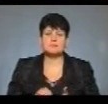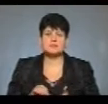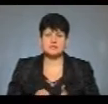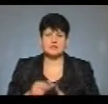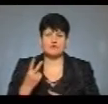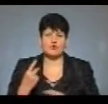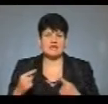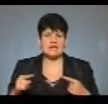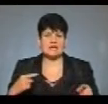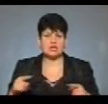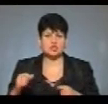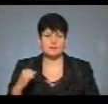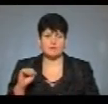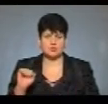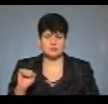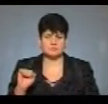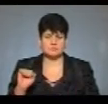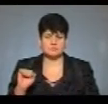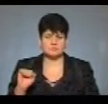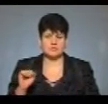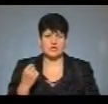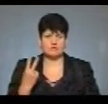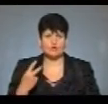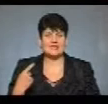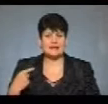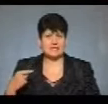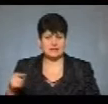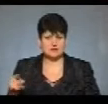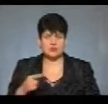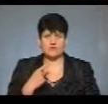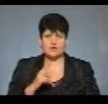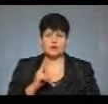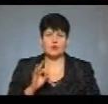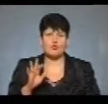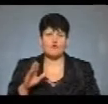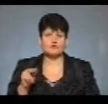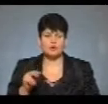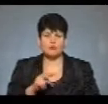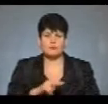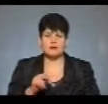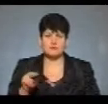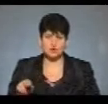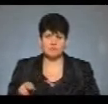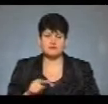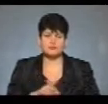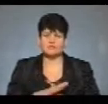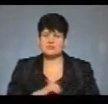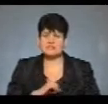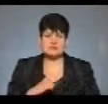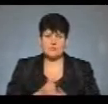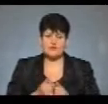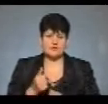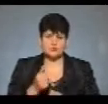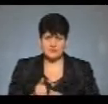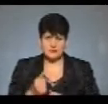двоє інших переможців? Ну, двоє інших, якщо говоримо про Ковча Любомира Петровича, він йшов самовисуванцем, наскільки